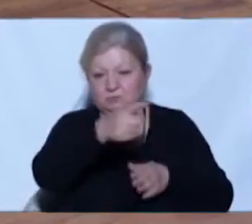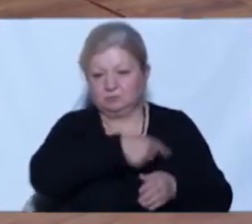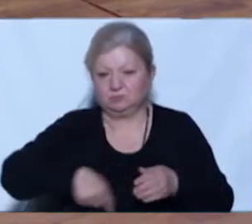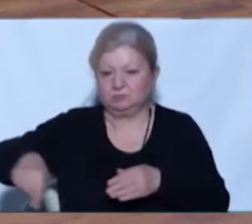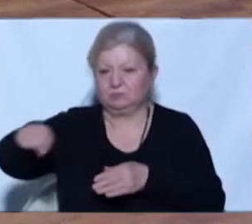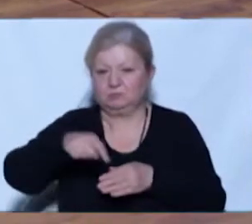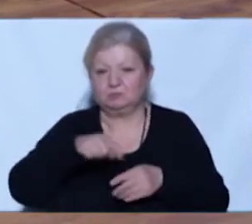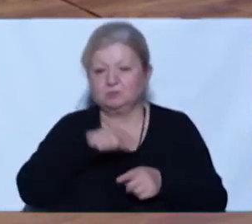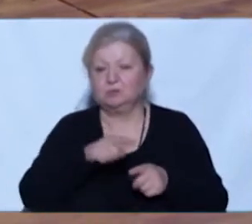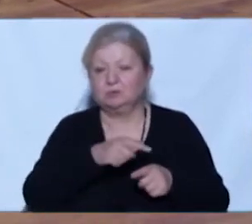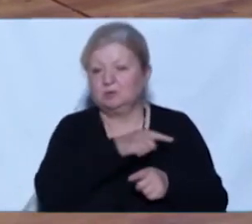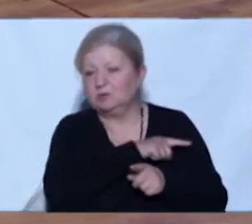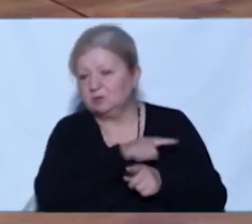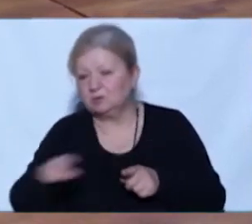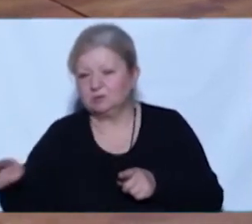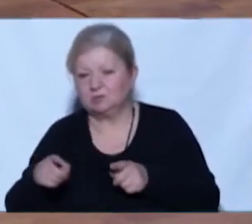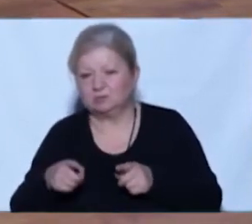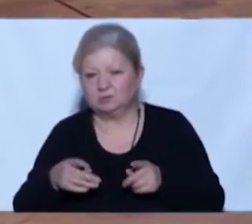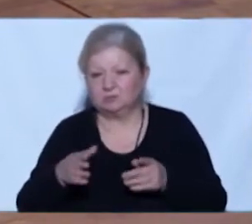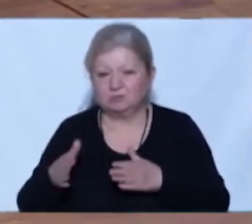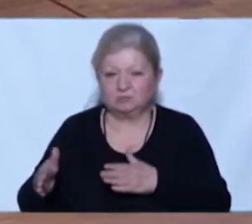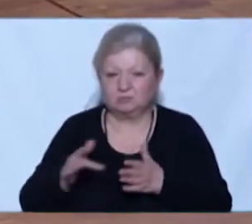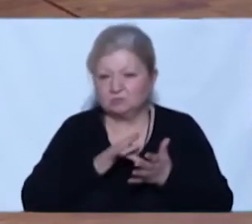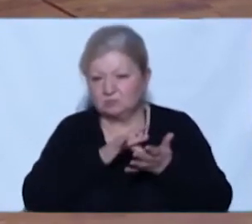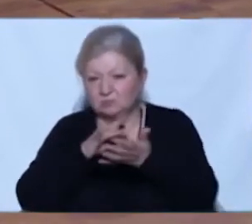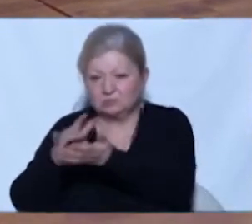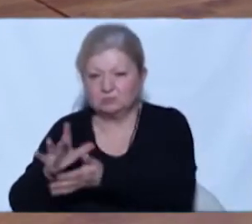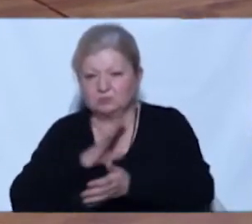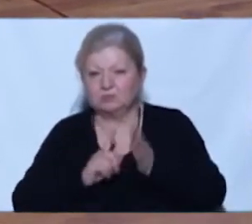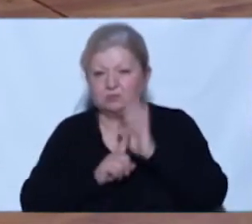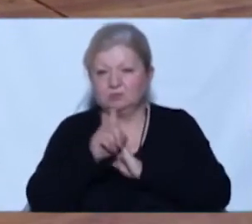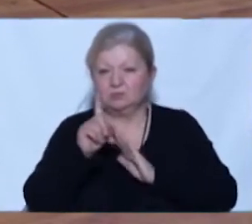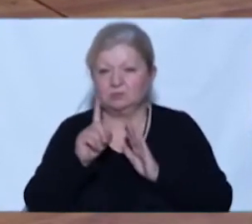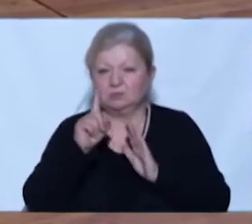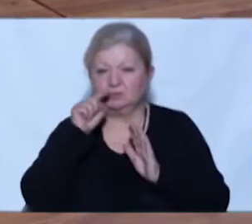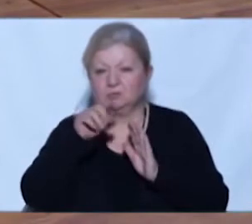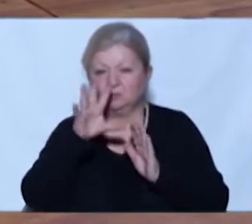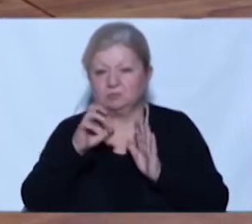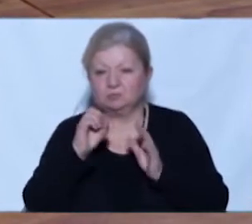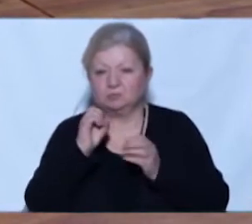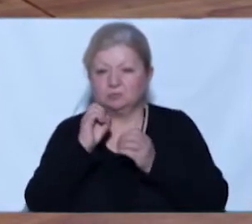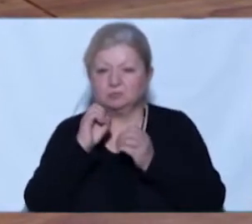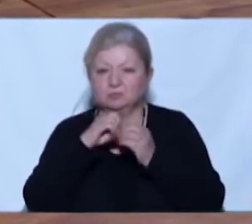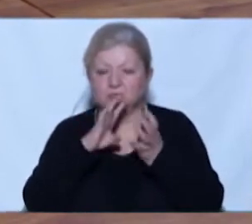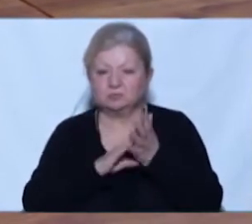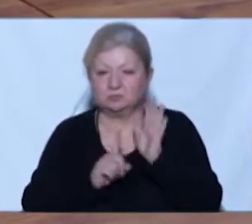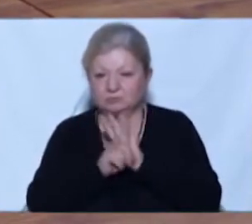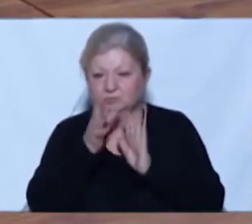Ეს ხანგრძლივი ექსპედიცია, როგორც გითხარით, 1519 წელს დაიწყო და ისინი ესპანეთიდან